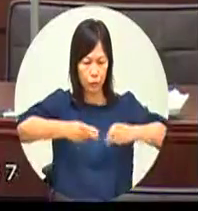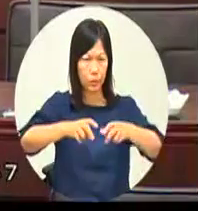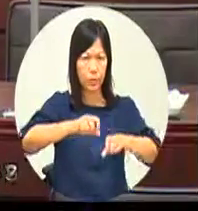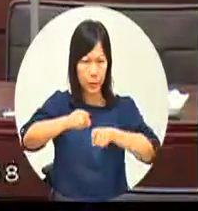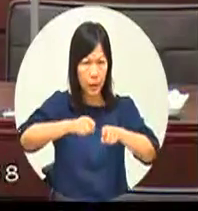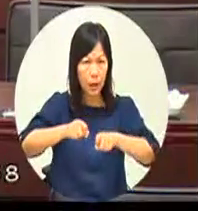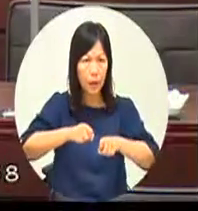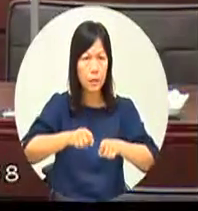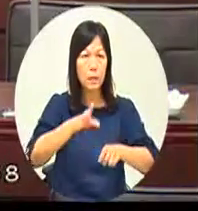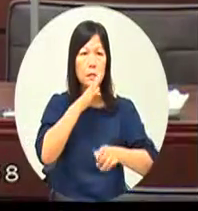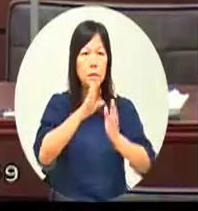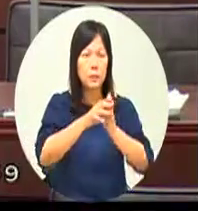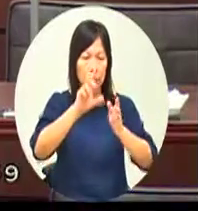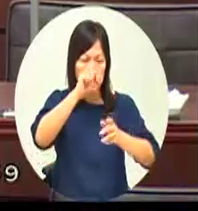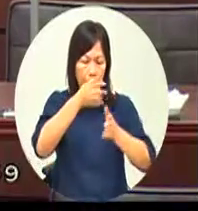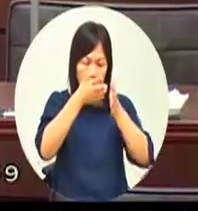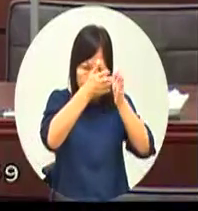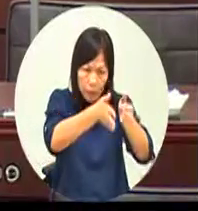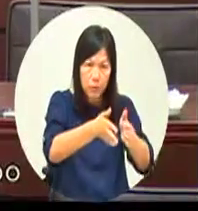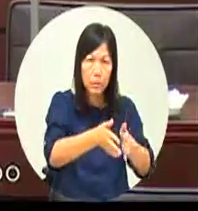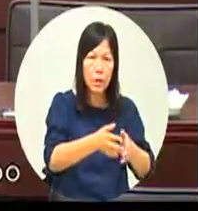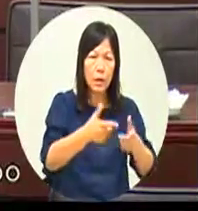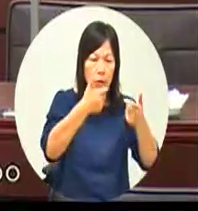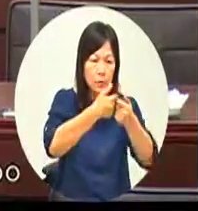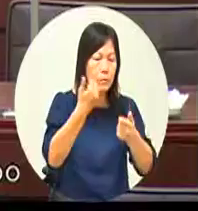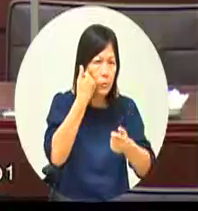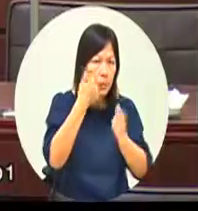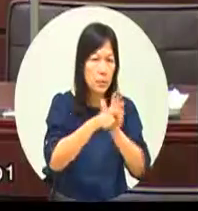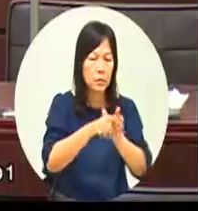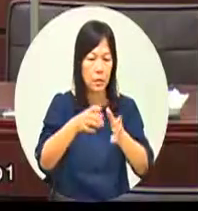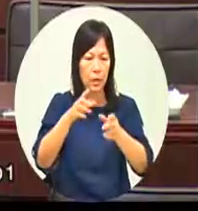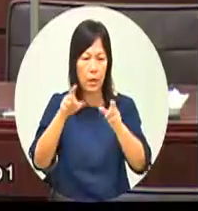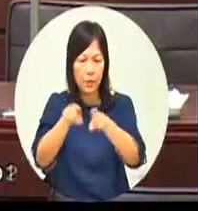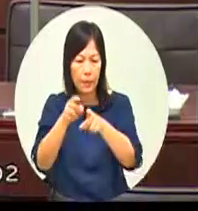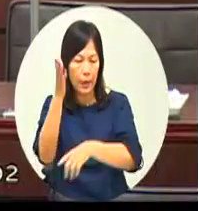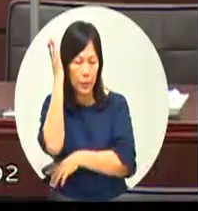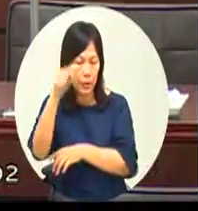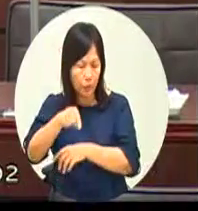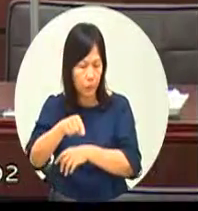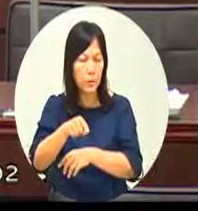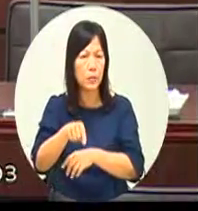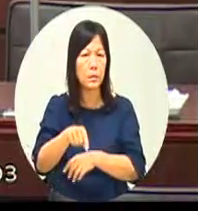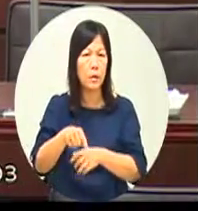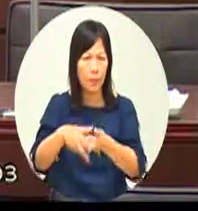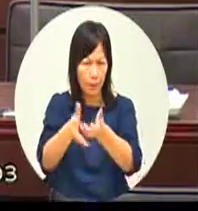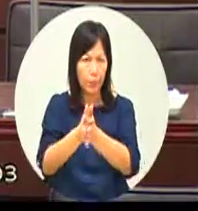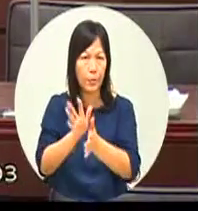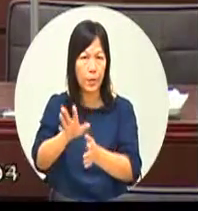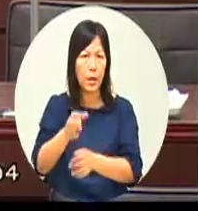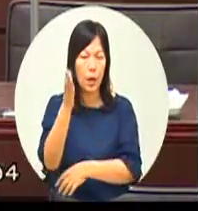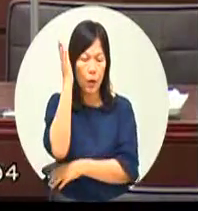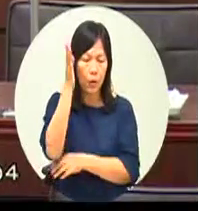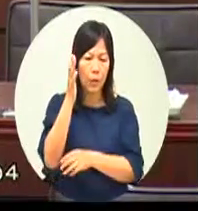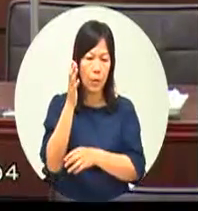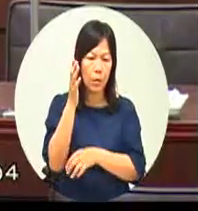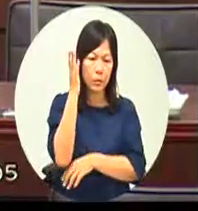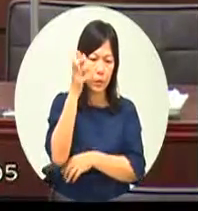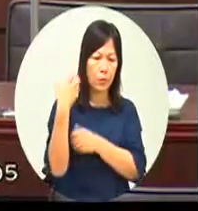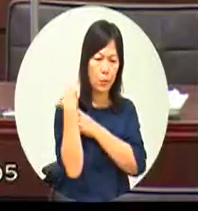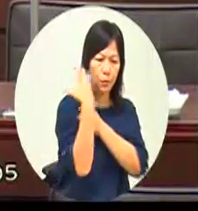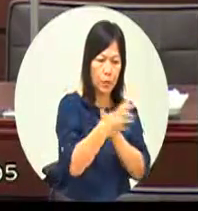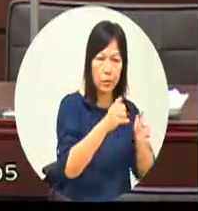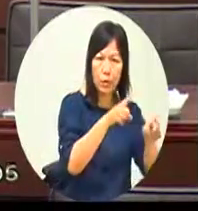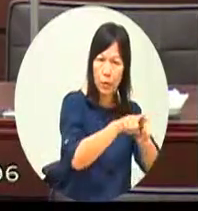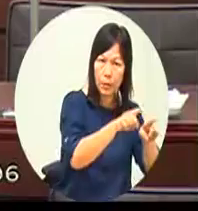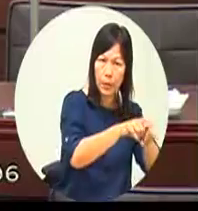是特别针对就是公办公营的部分。那公办民营或者是其他待清